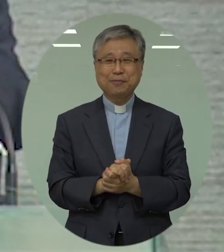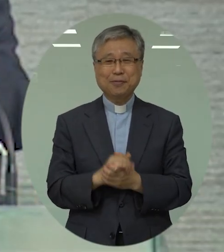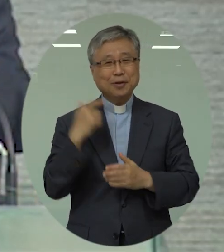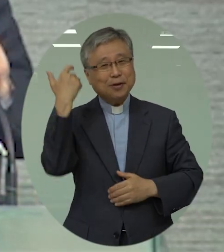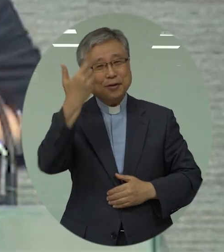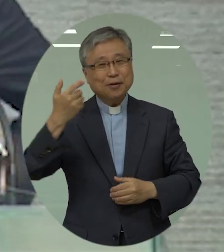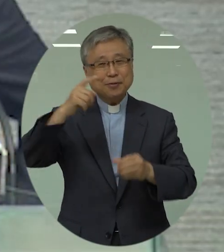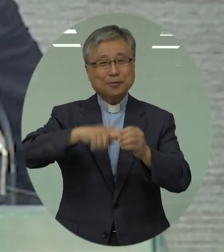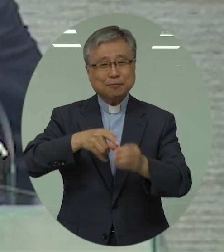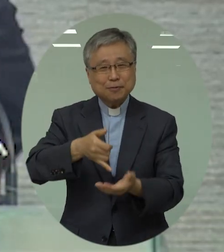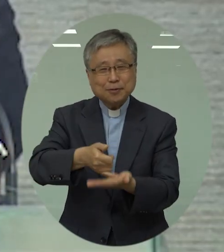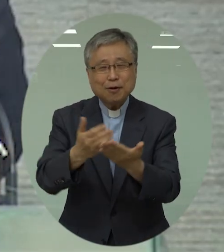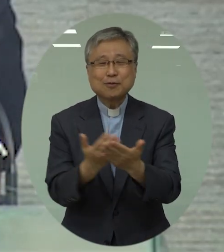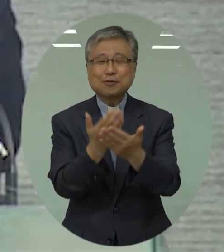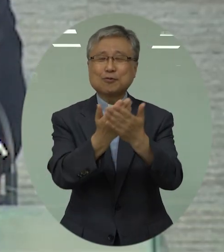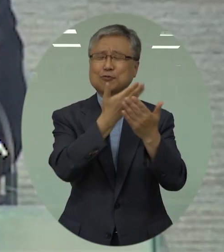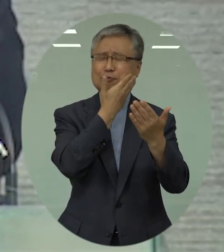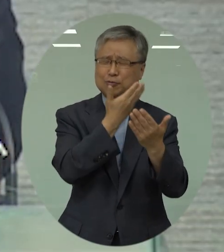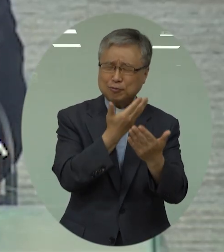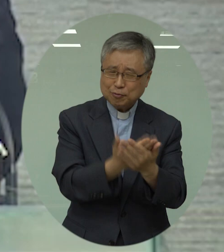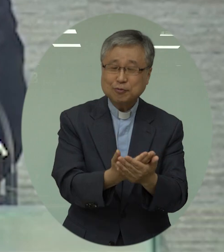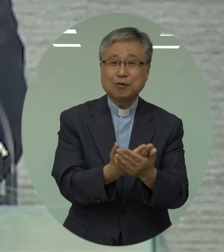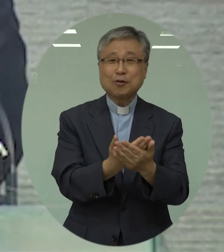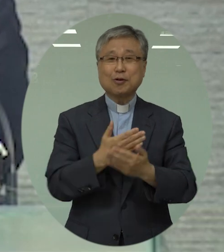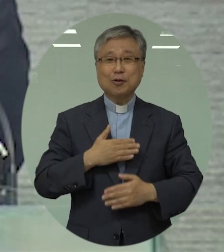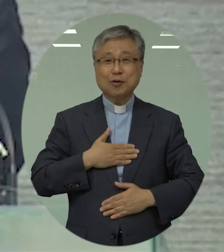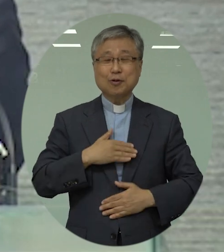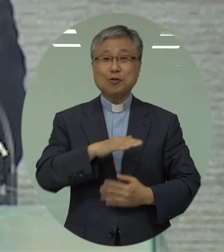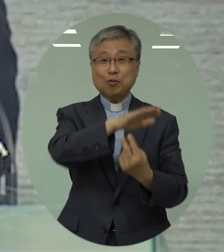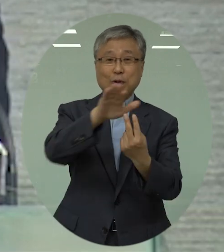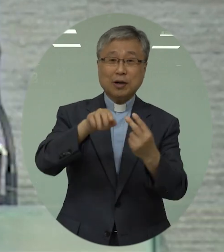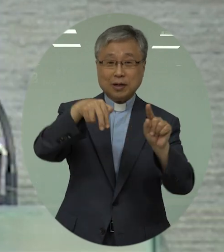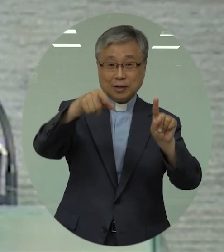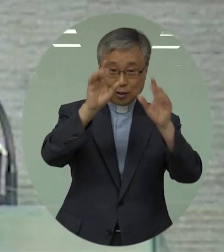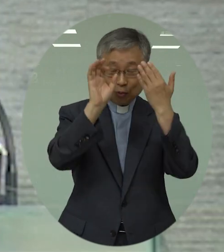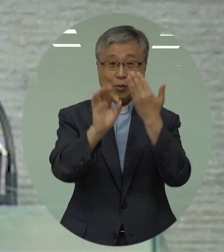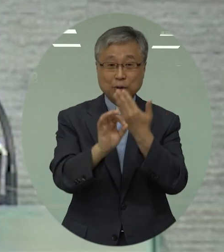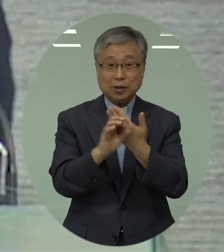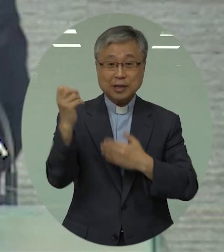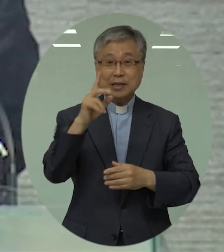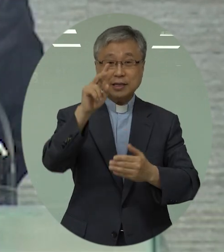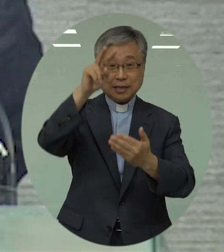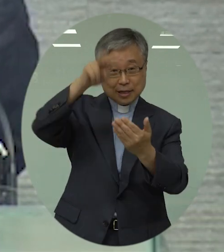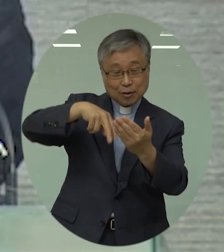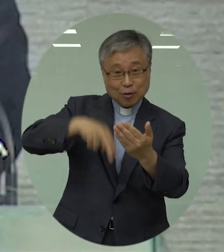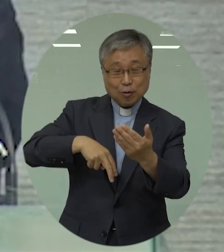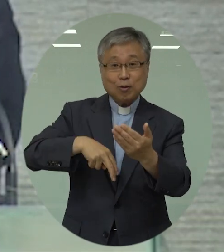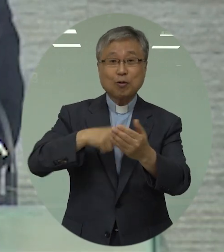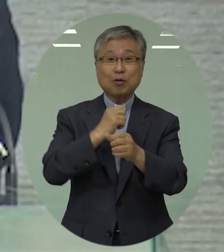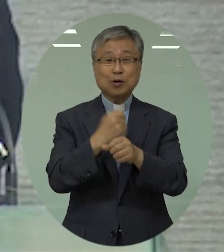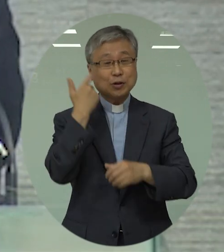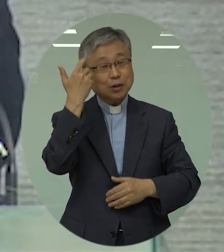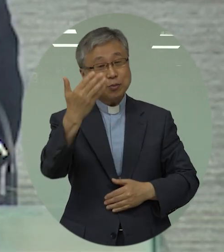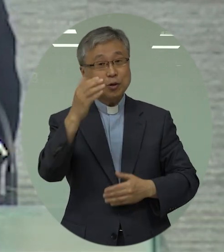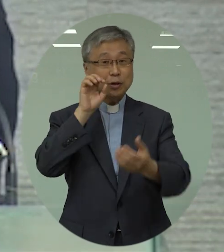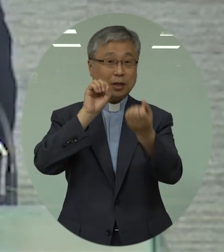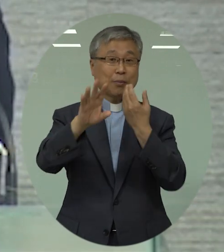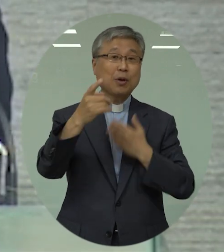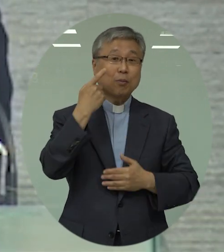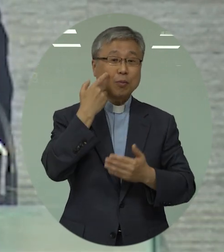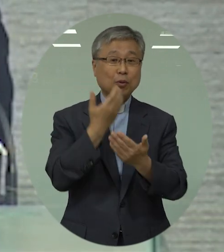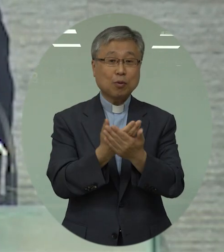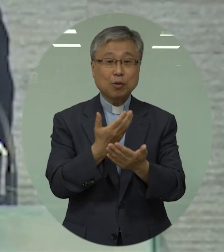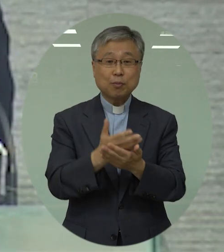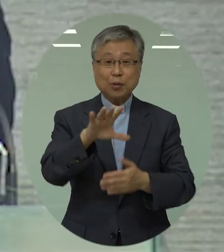영적 성숙의 중요성, 본문 요한일서 2장 12절 이하 14절의 말씀을 다시 읽고 아래 질문에 대답해 보십시오.